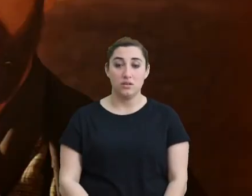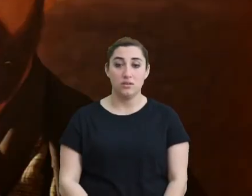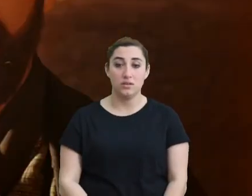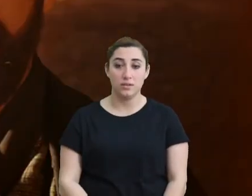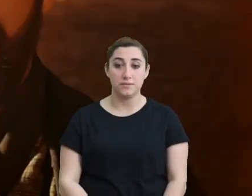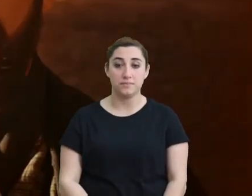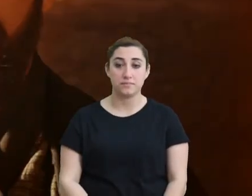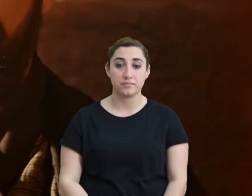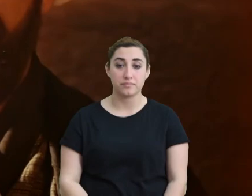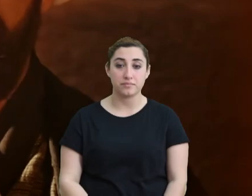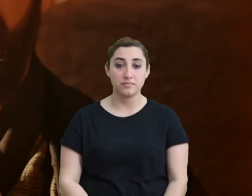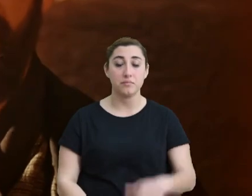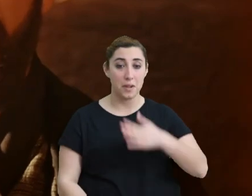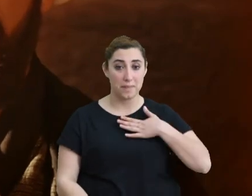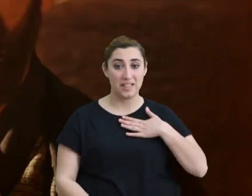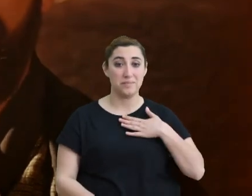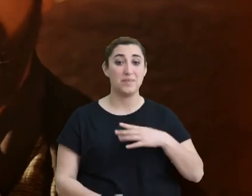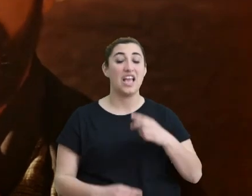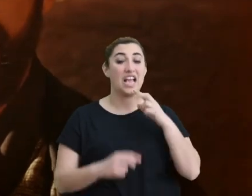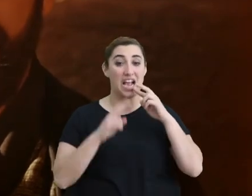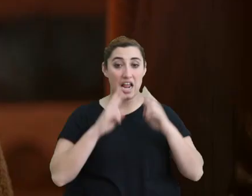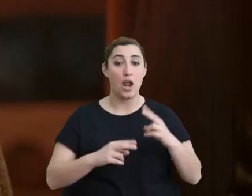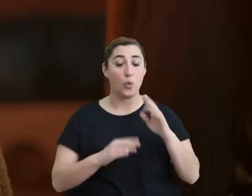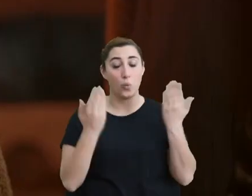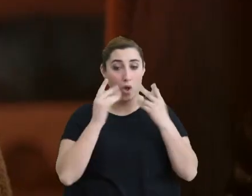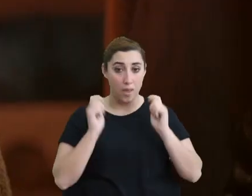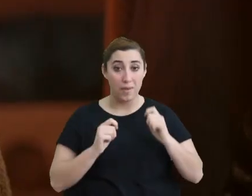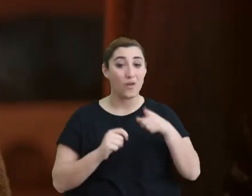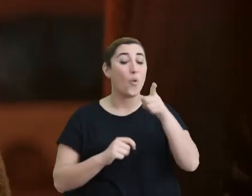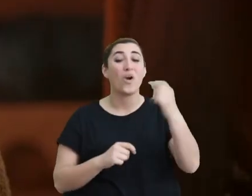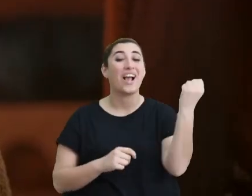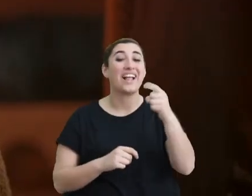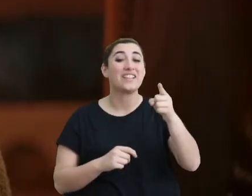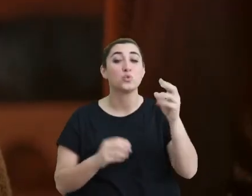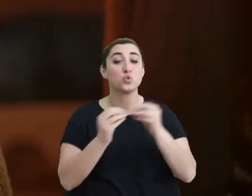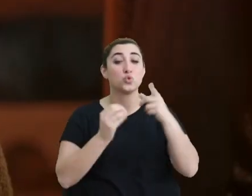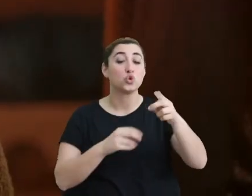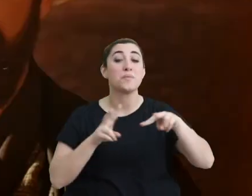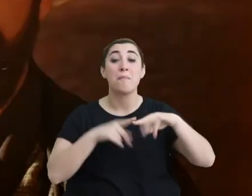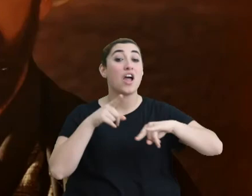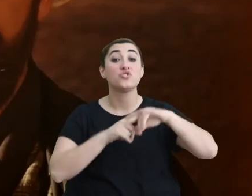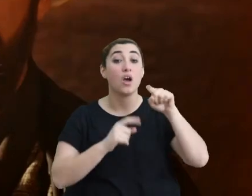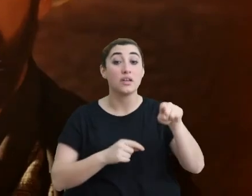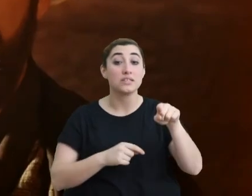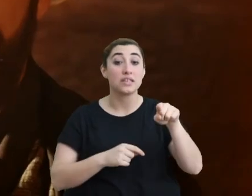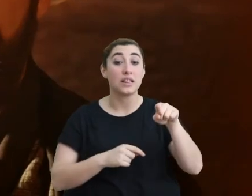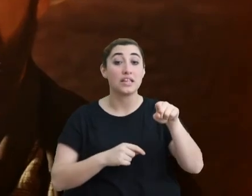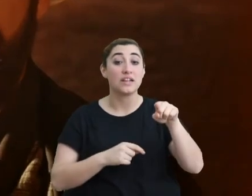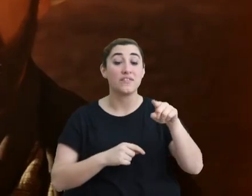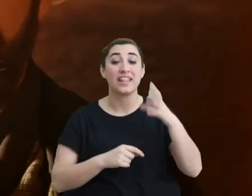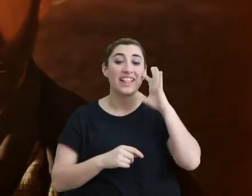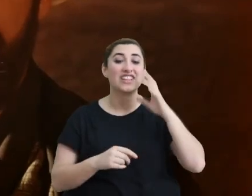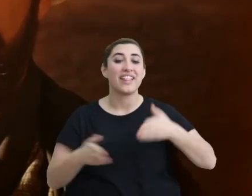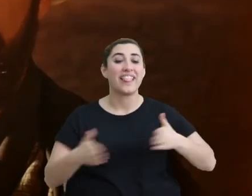ağlıyor. Tarafımdan şehadetle katil zanlısı Minberci Hasan'ın Delice